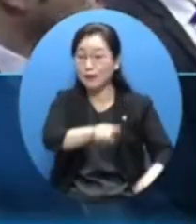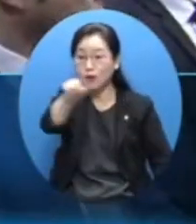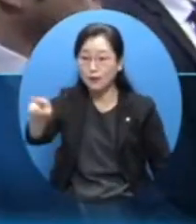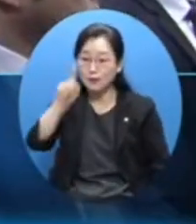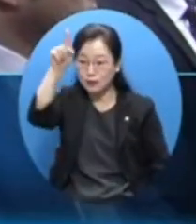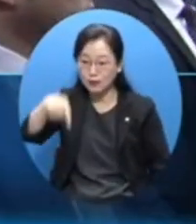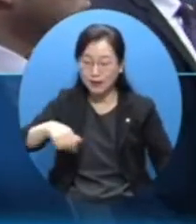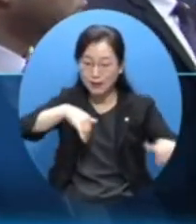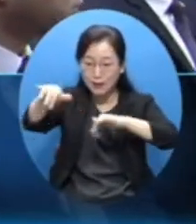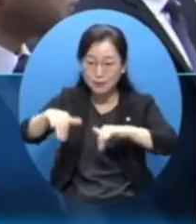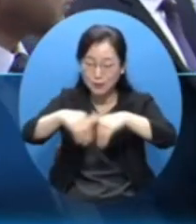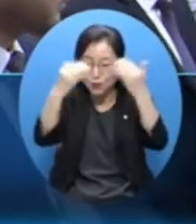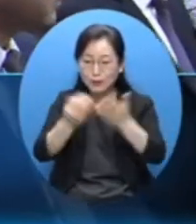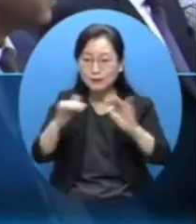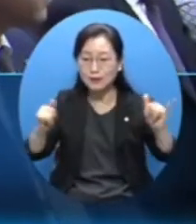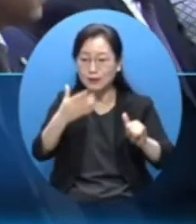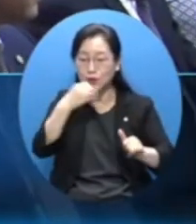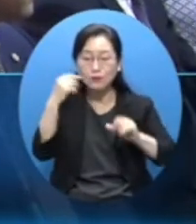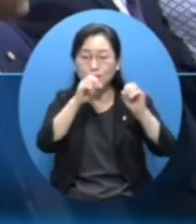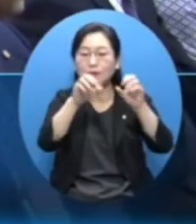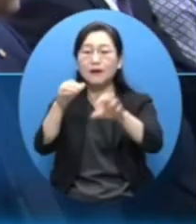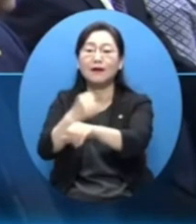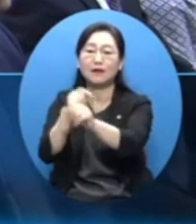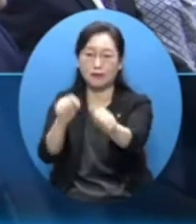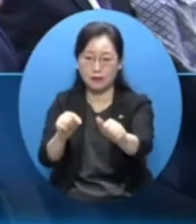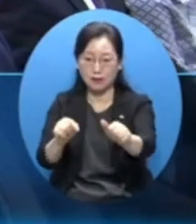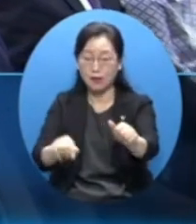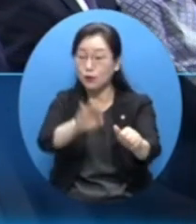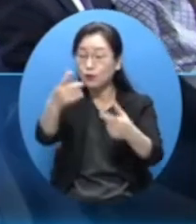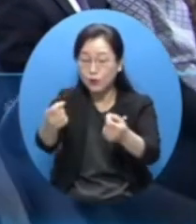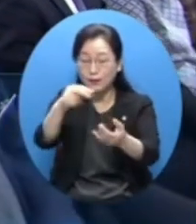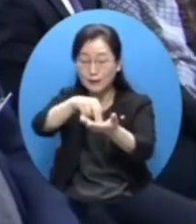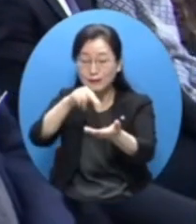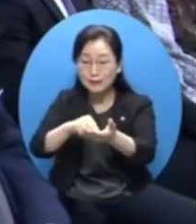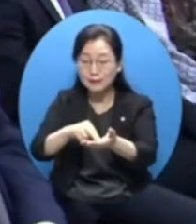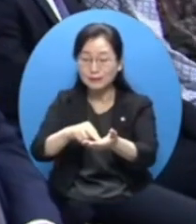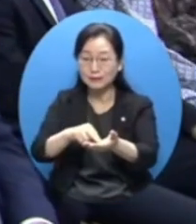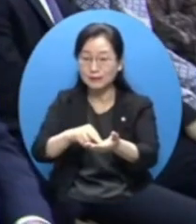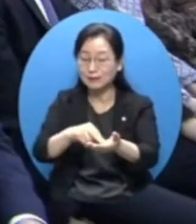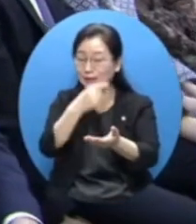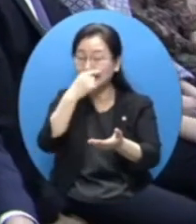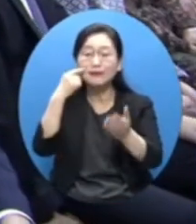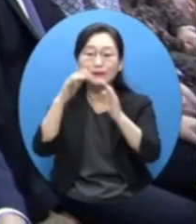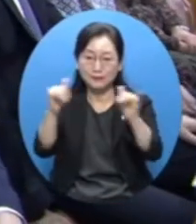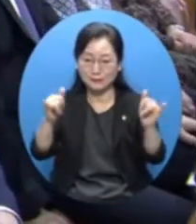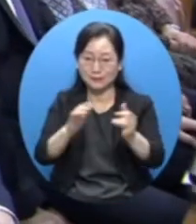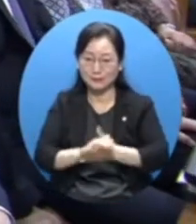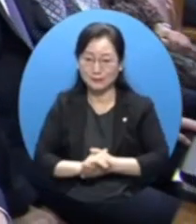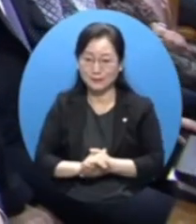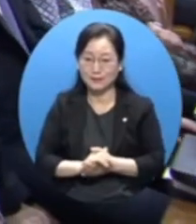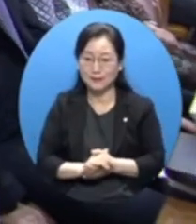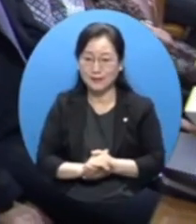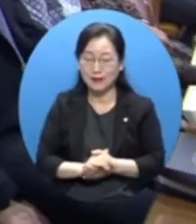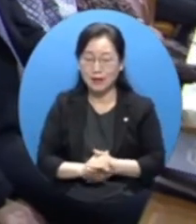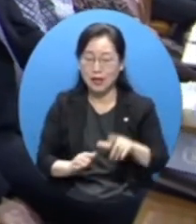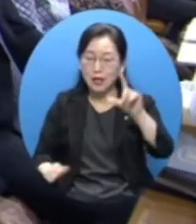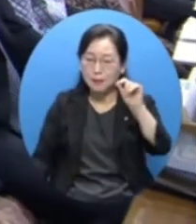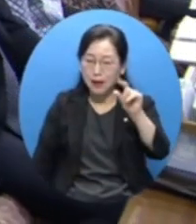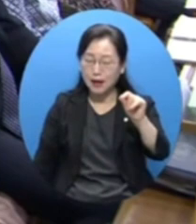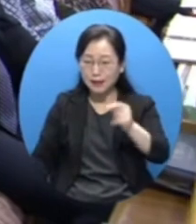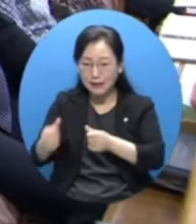온천에 다니며 만민에게 복음을 전파하라 우리 모두가 복음의 증인으로 쓰임 받아야 될 것입니다 제가 일만